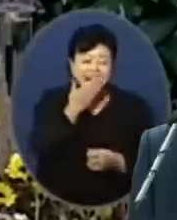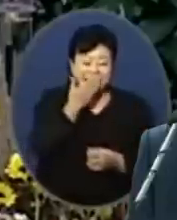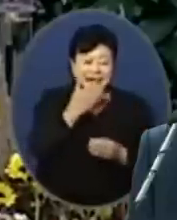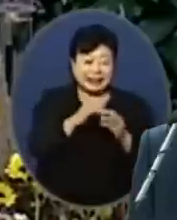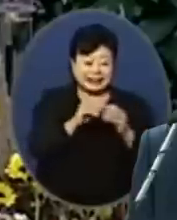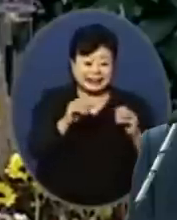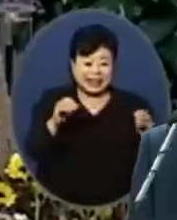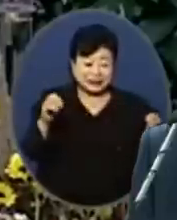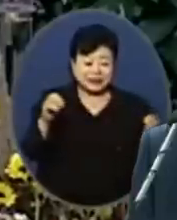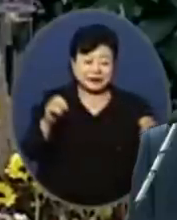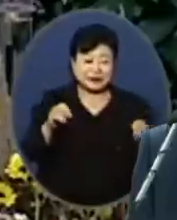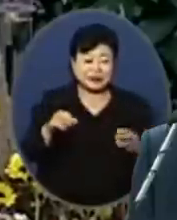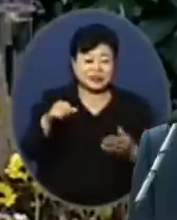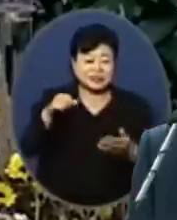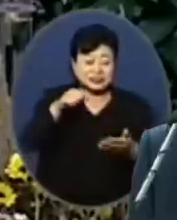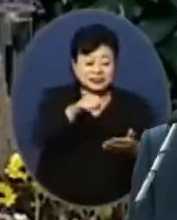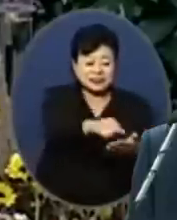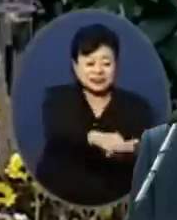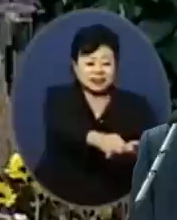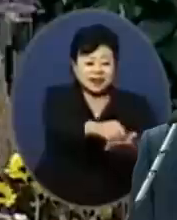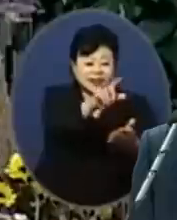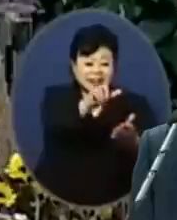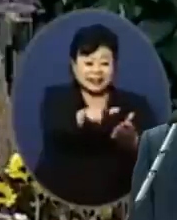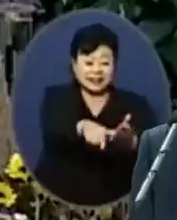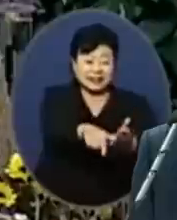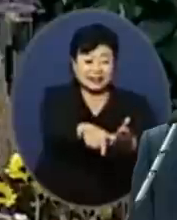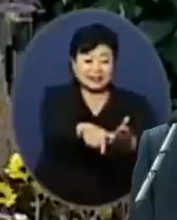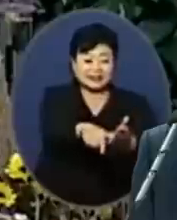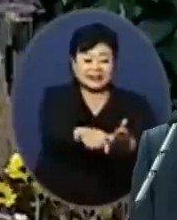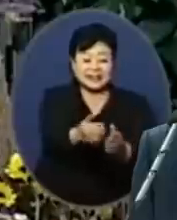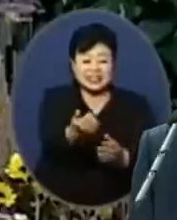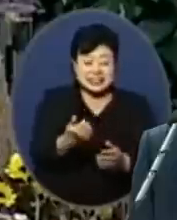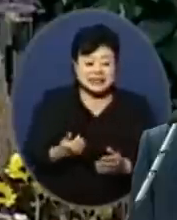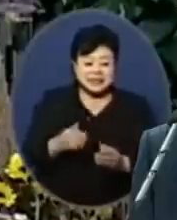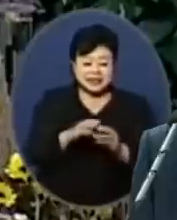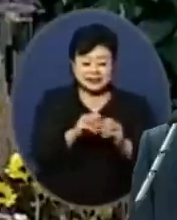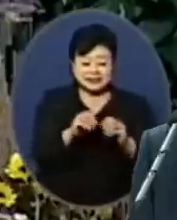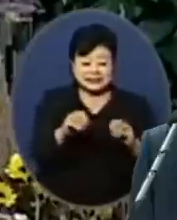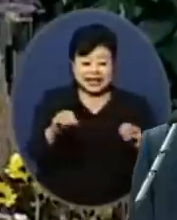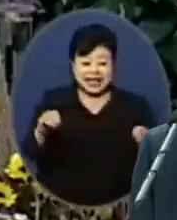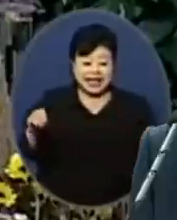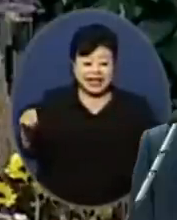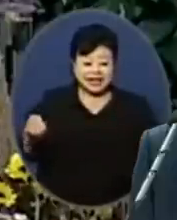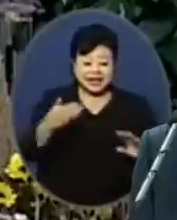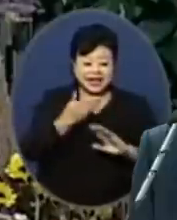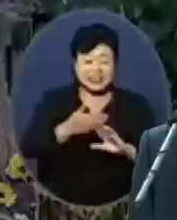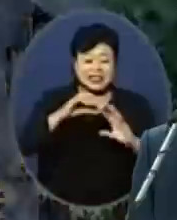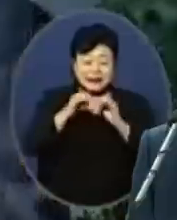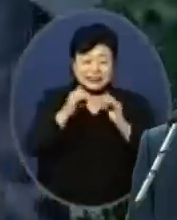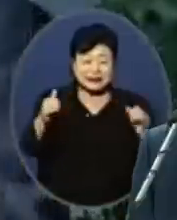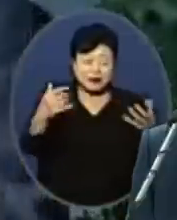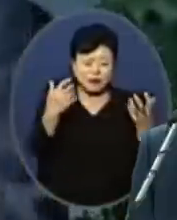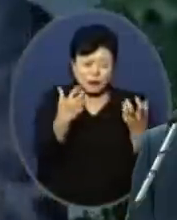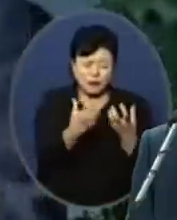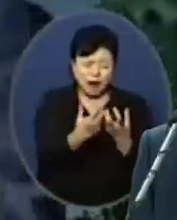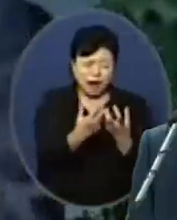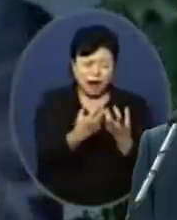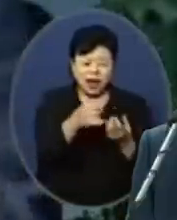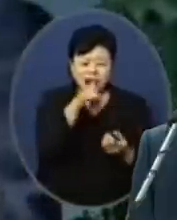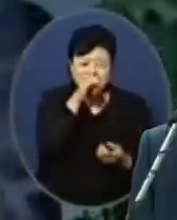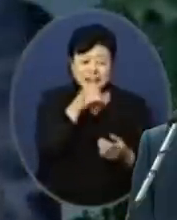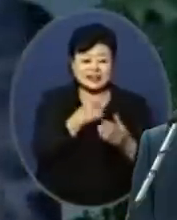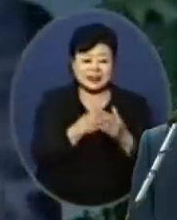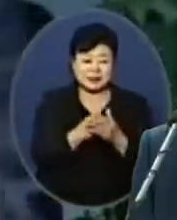땅으로 쳐들어갈 때의 일인 것입니다. 이미 그 땅은 이방 민족으로 꽉 들어차 있는